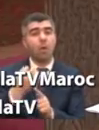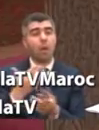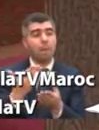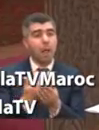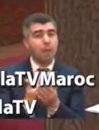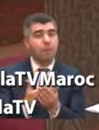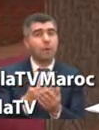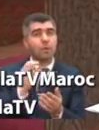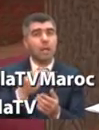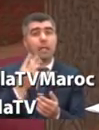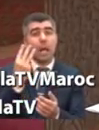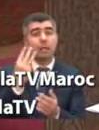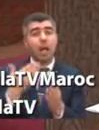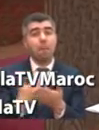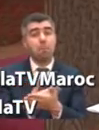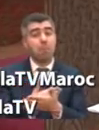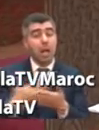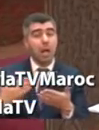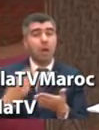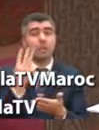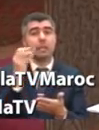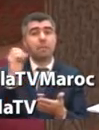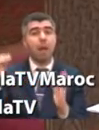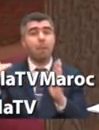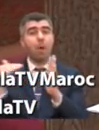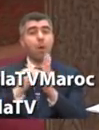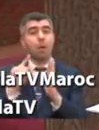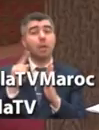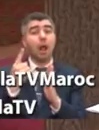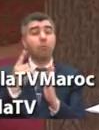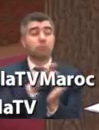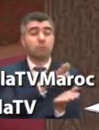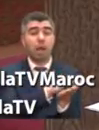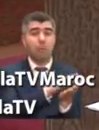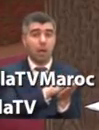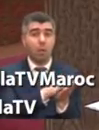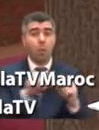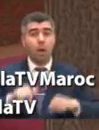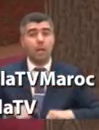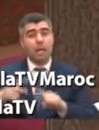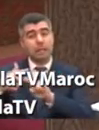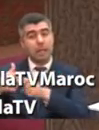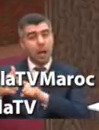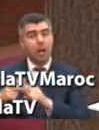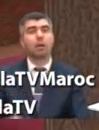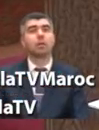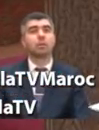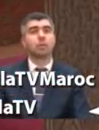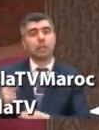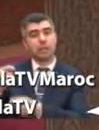استثمار 3 مليار و200 مليون ديال الدرهم. هادو دي دوسي دانفيستيسمون اللي محطوطين عند وزارة الصناعة يعني